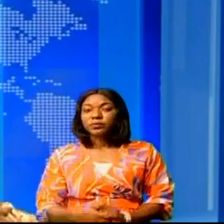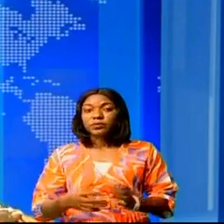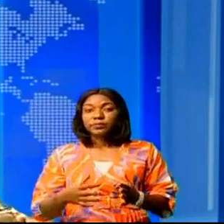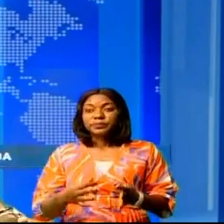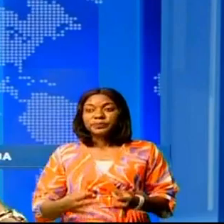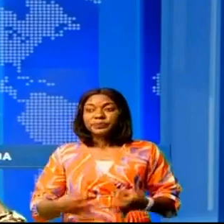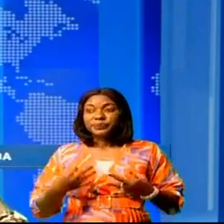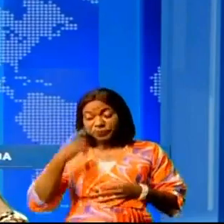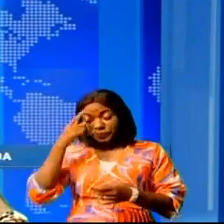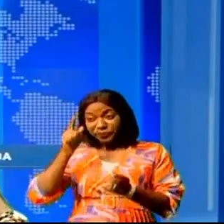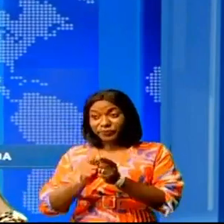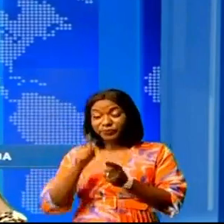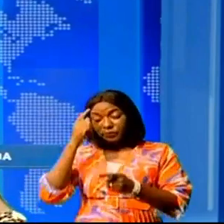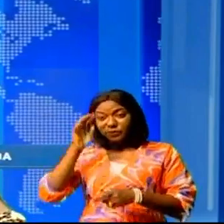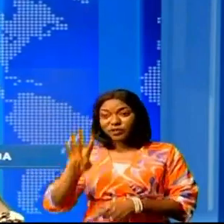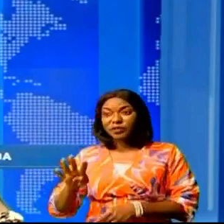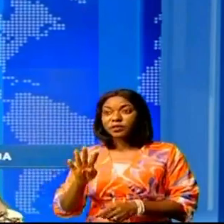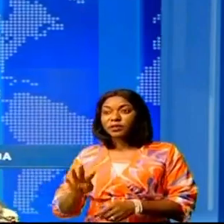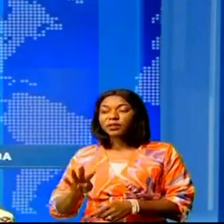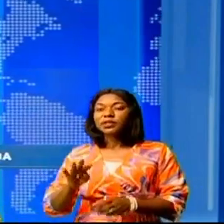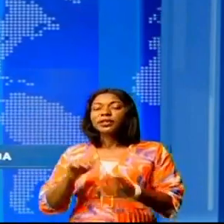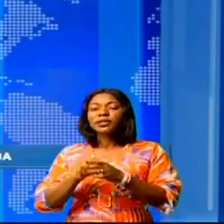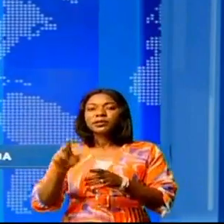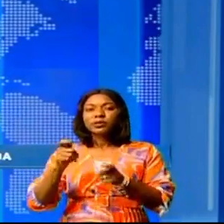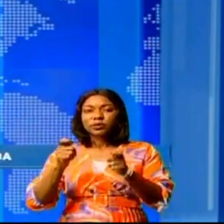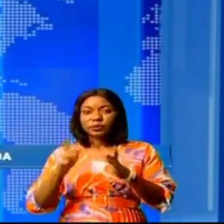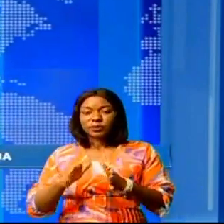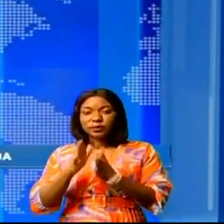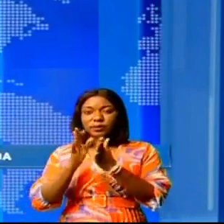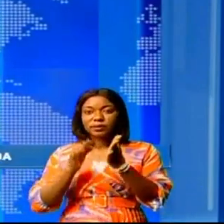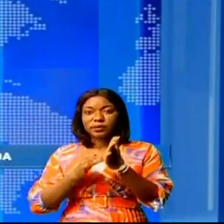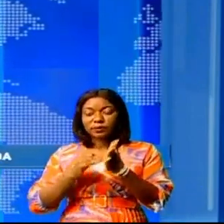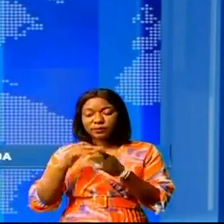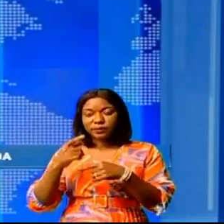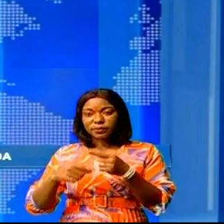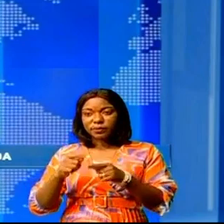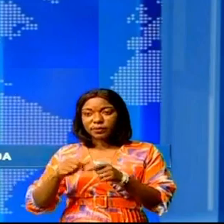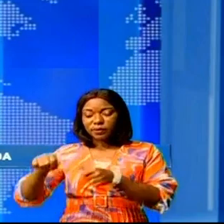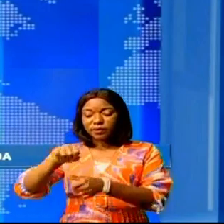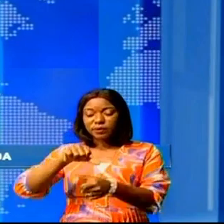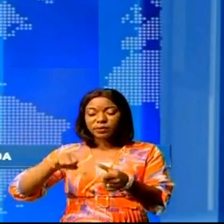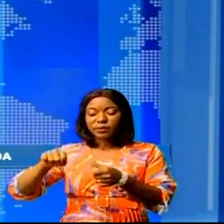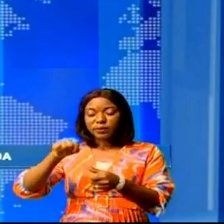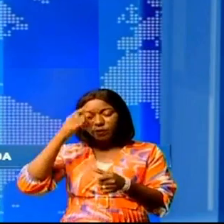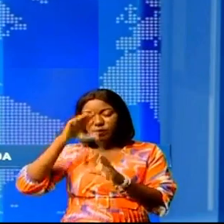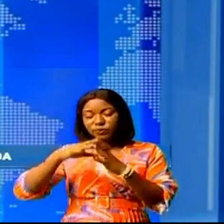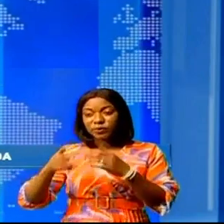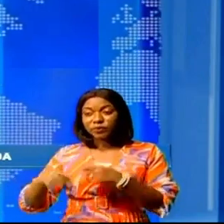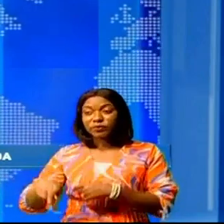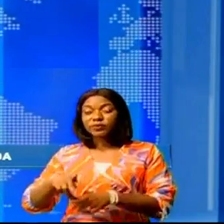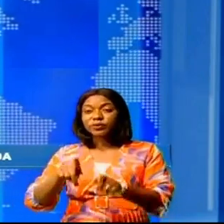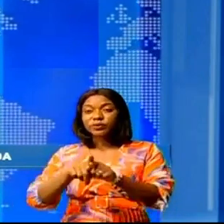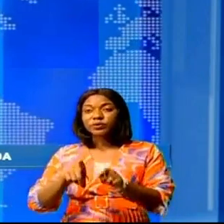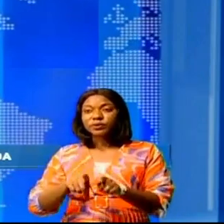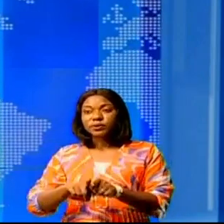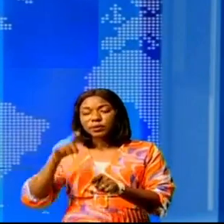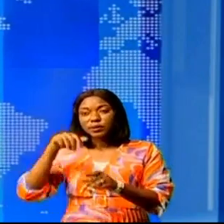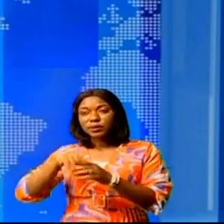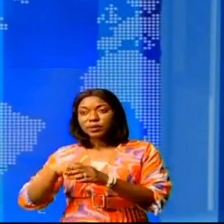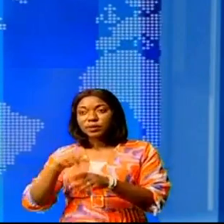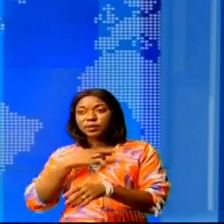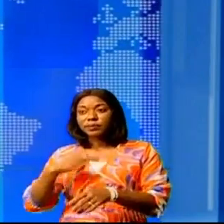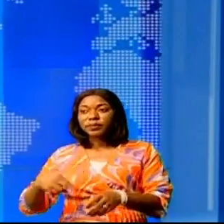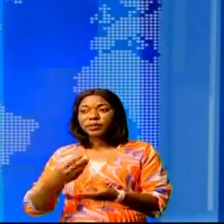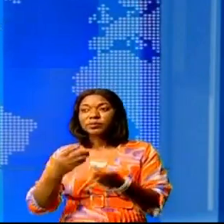Et pour nous de vous retrouver ce jeudi dans ce journal des 19h qui fera la ronde des provinces, des institutions de la